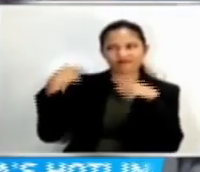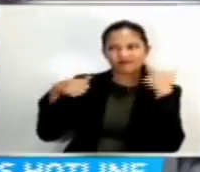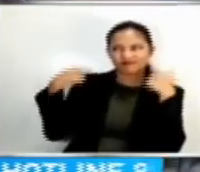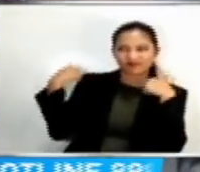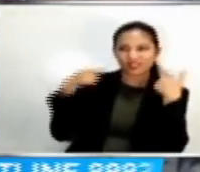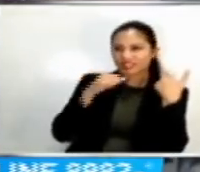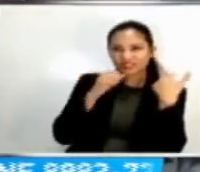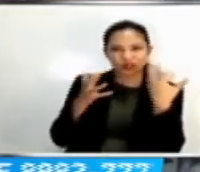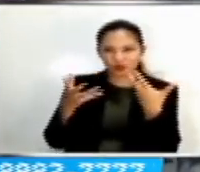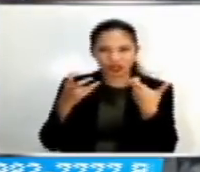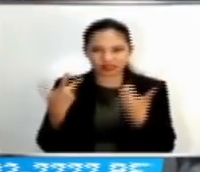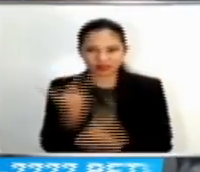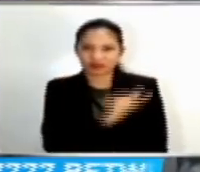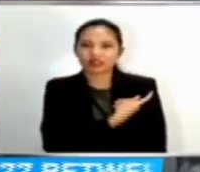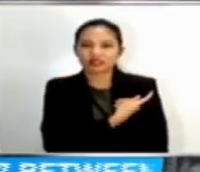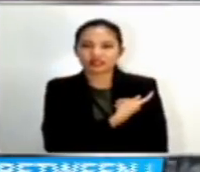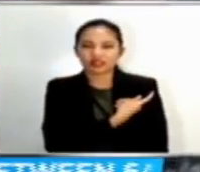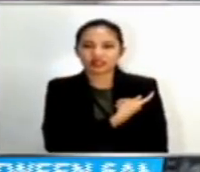Parang